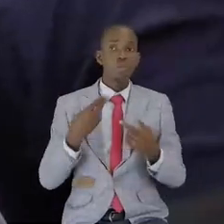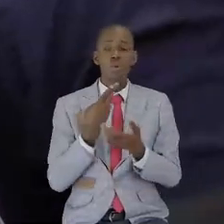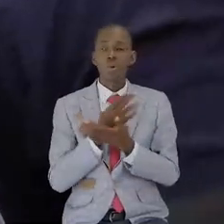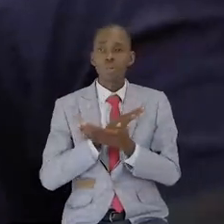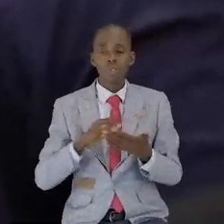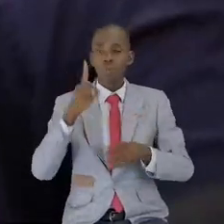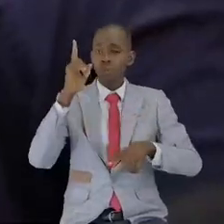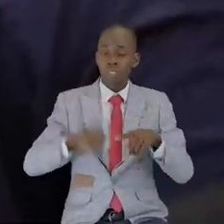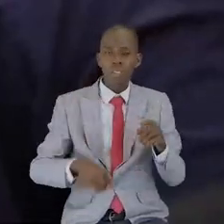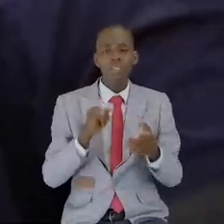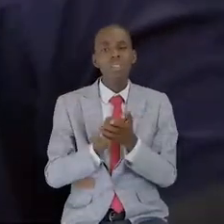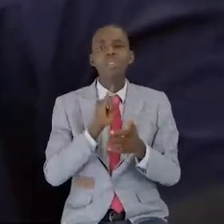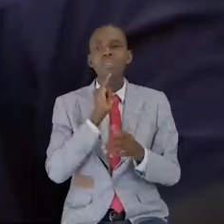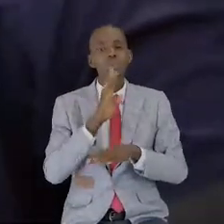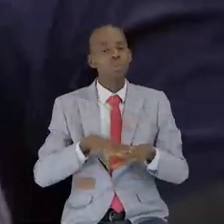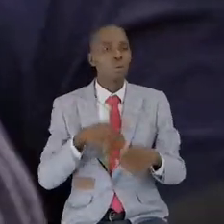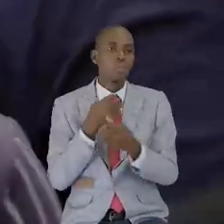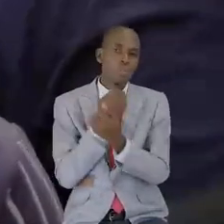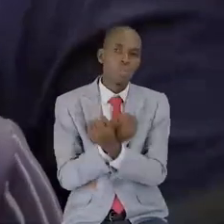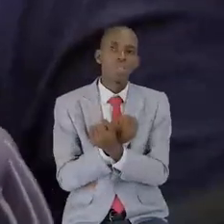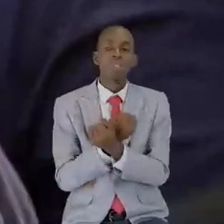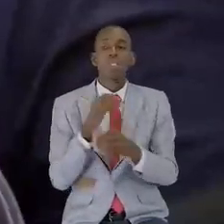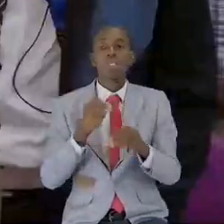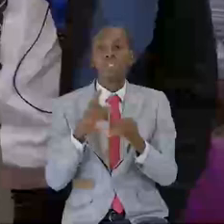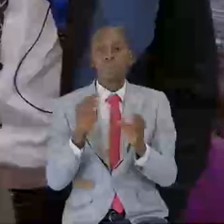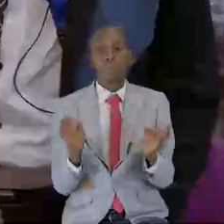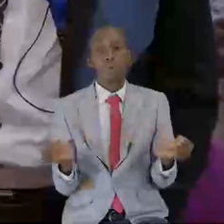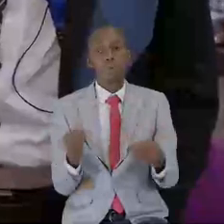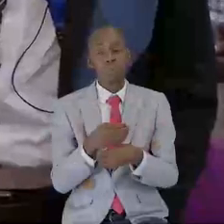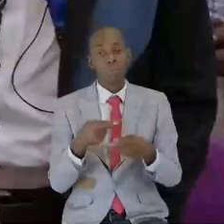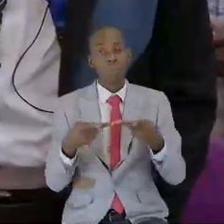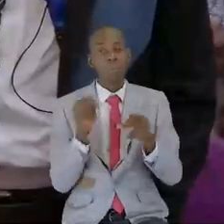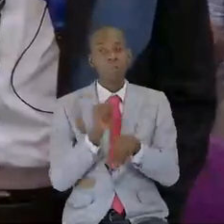c'est une servitude. Au bureau,